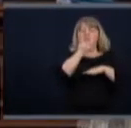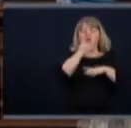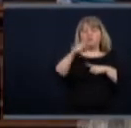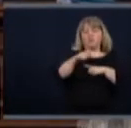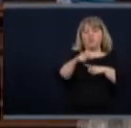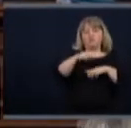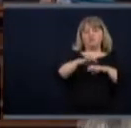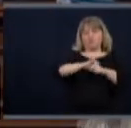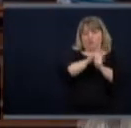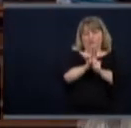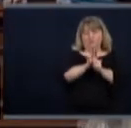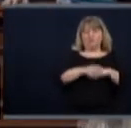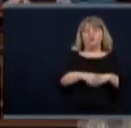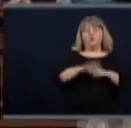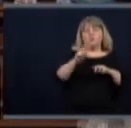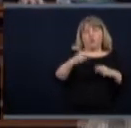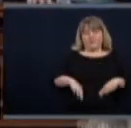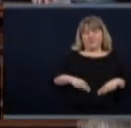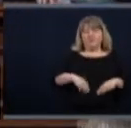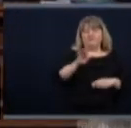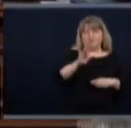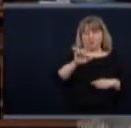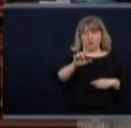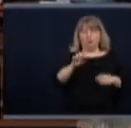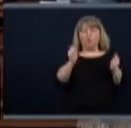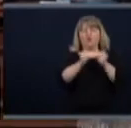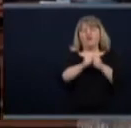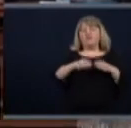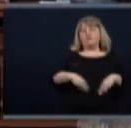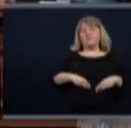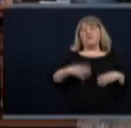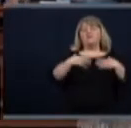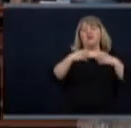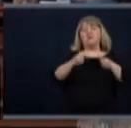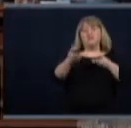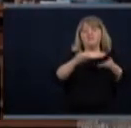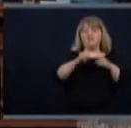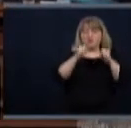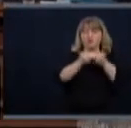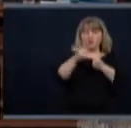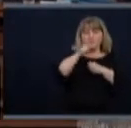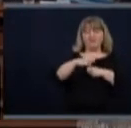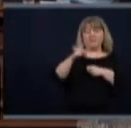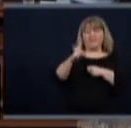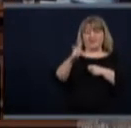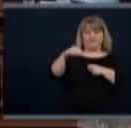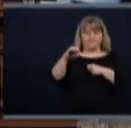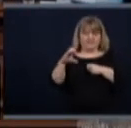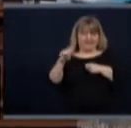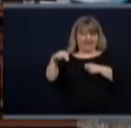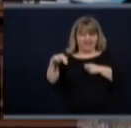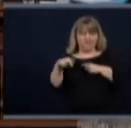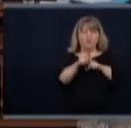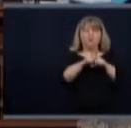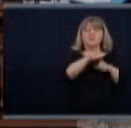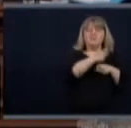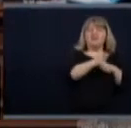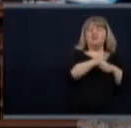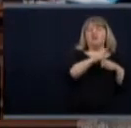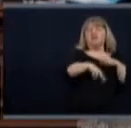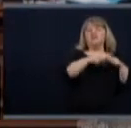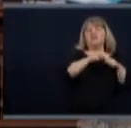premier ministre du Québec, M. François Legault, est accompagné de la ministre de la Santé et des Services sociaux, Mme Danielle McCann, et du directeur national de